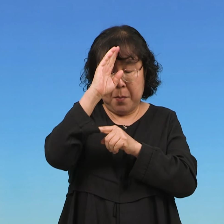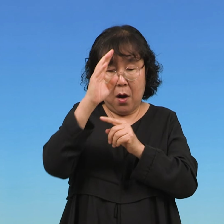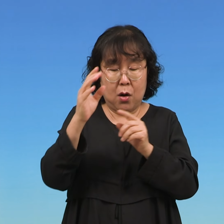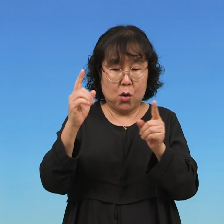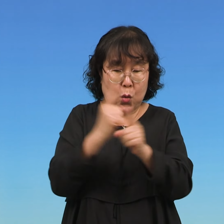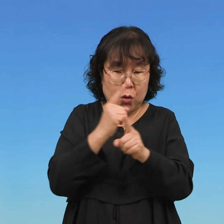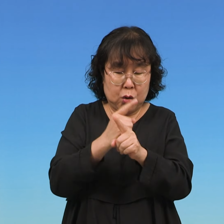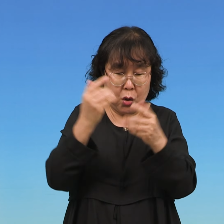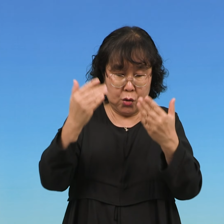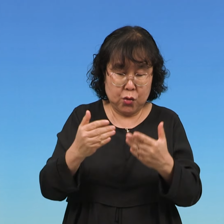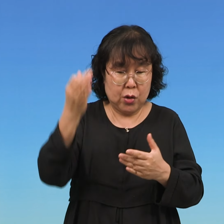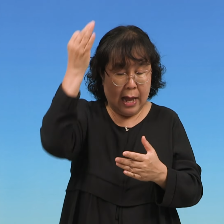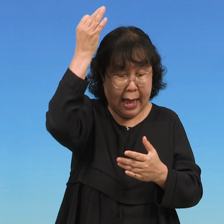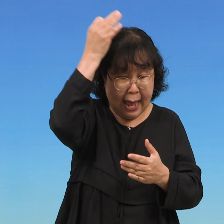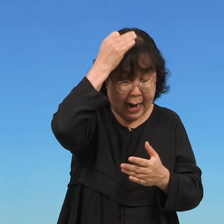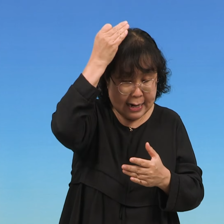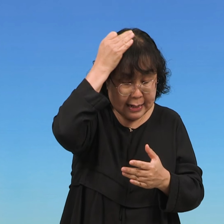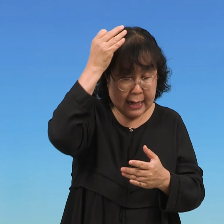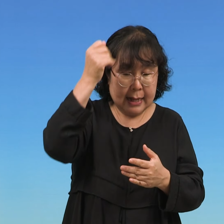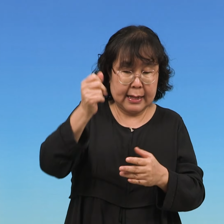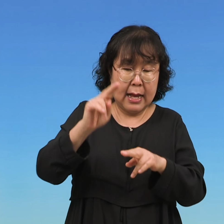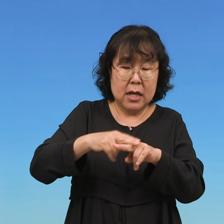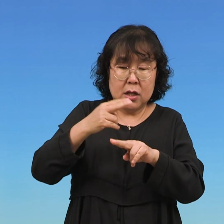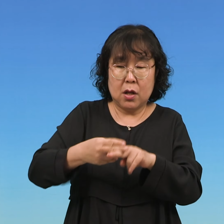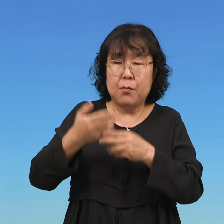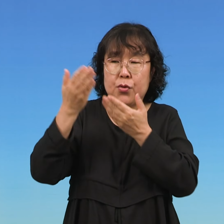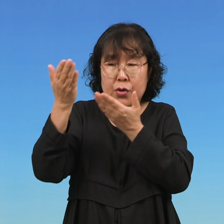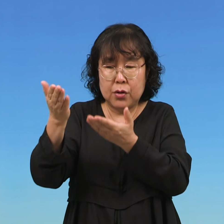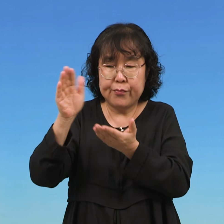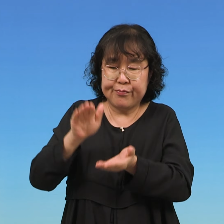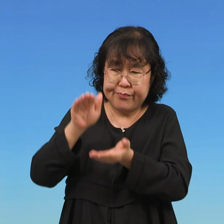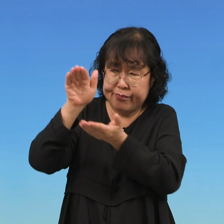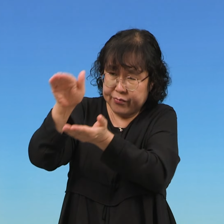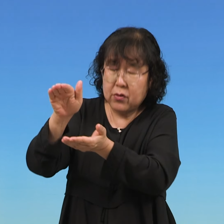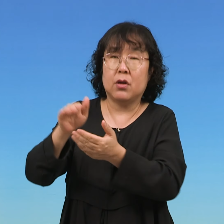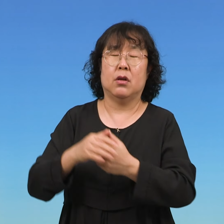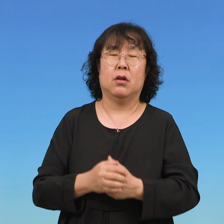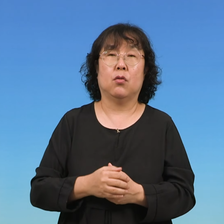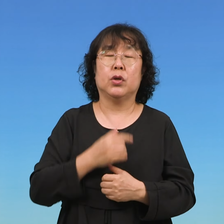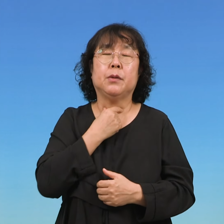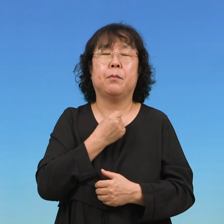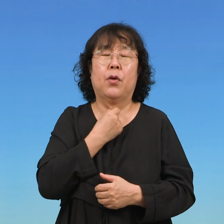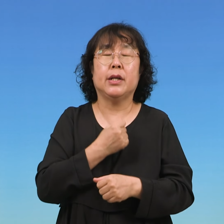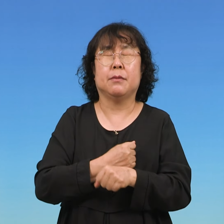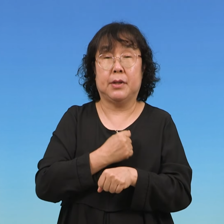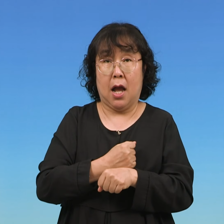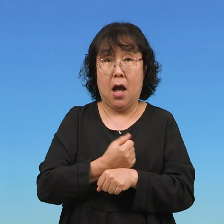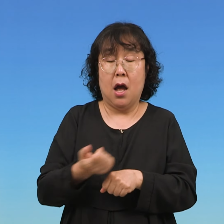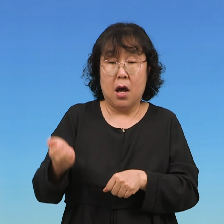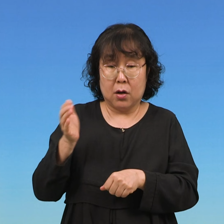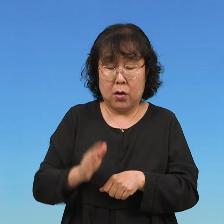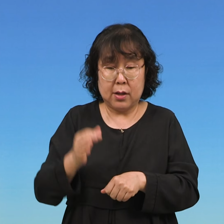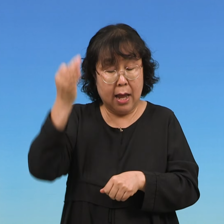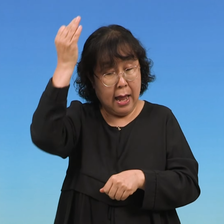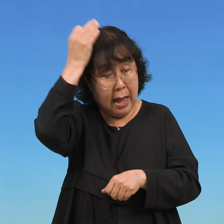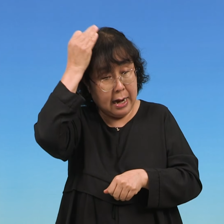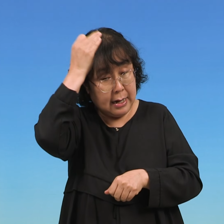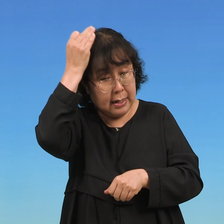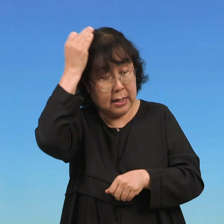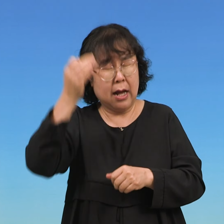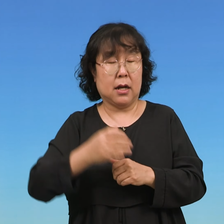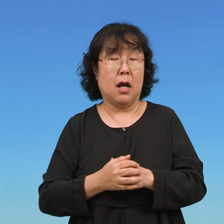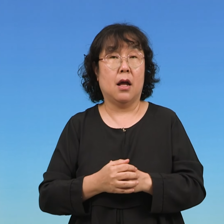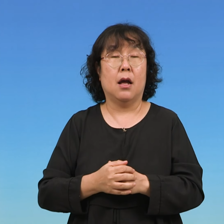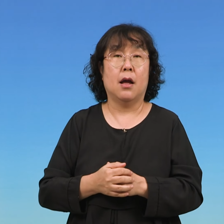뭐 얼마나 엄청난 예물을 그에게 가져왔겠냐고요 그랬더니요 엘리사 선지자가 뭐